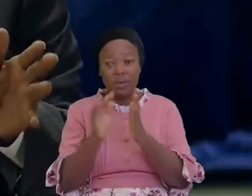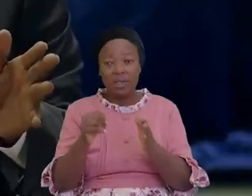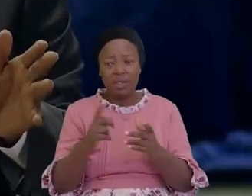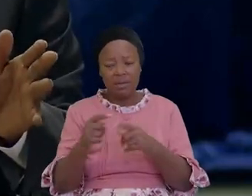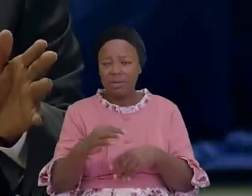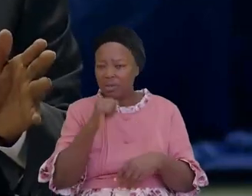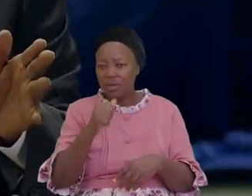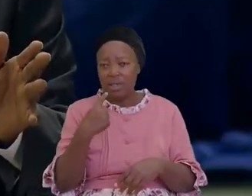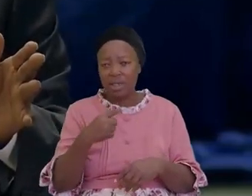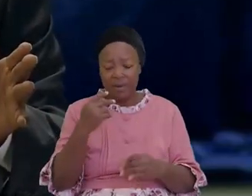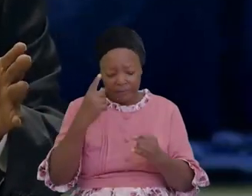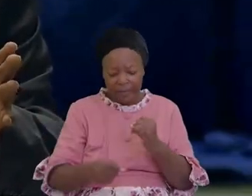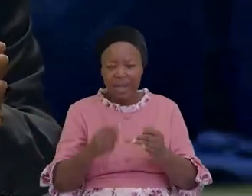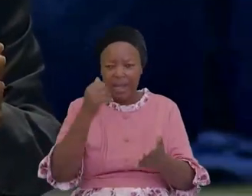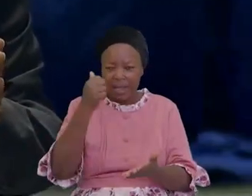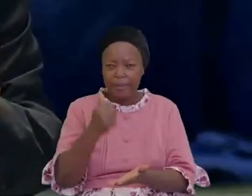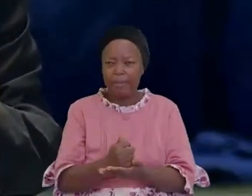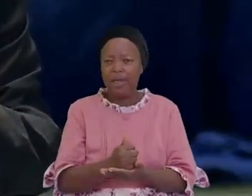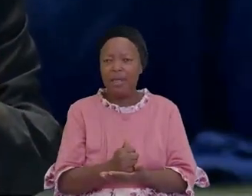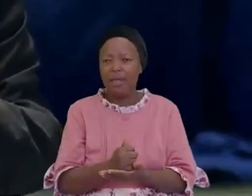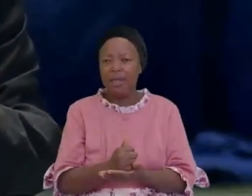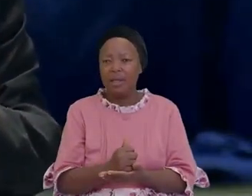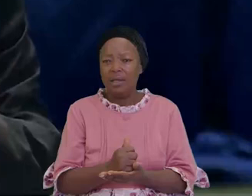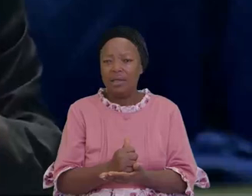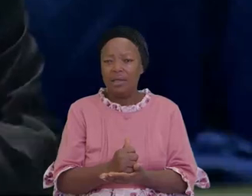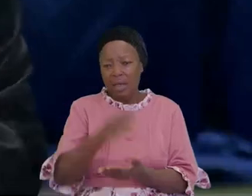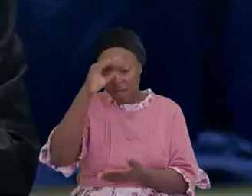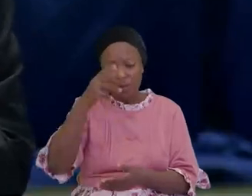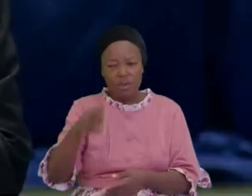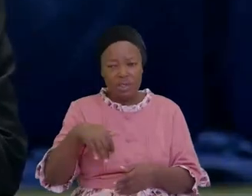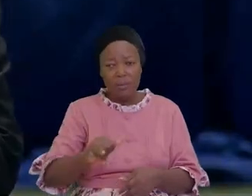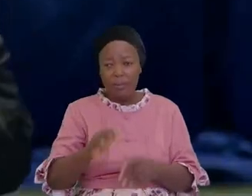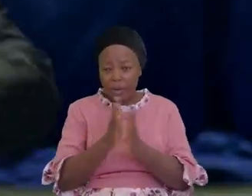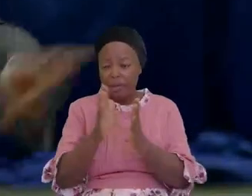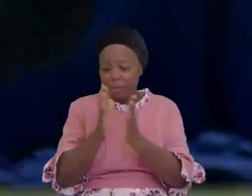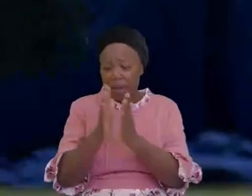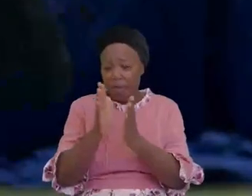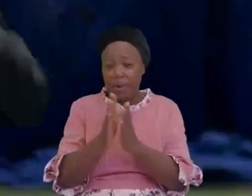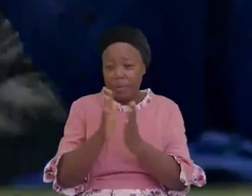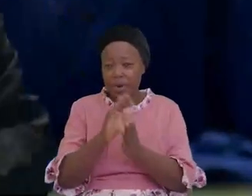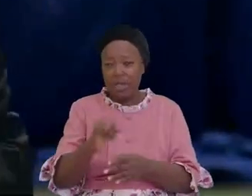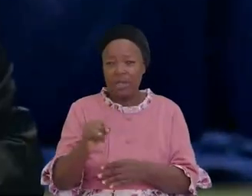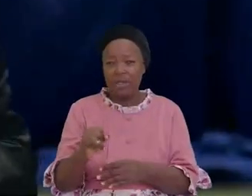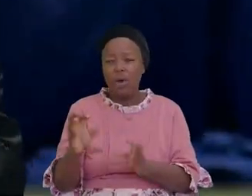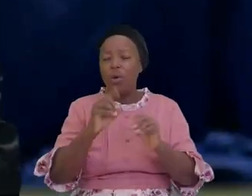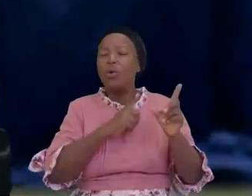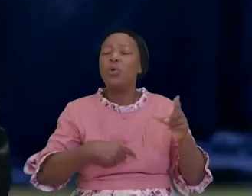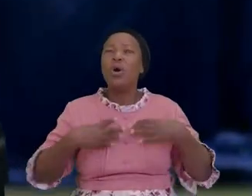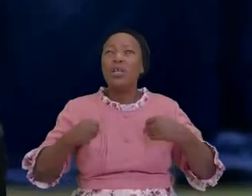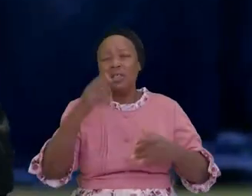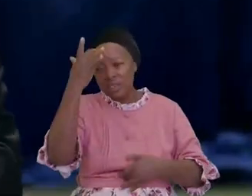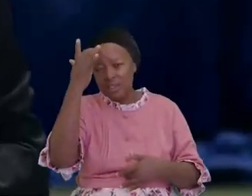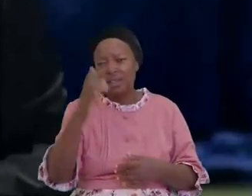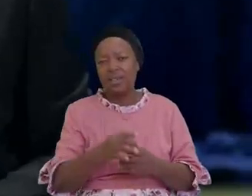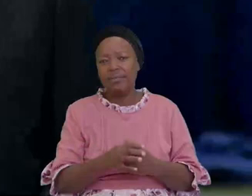nous n'avons même pas encore dit le dernier Amen. J'étais en prière. Seigneur, guéris les